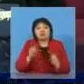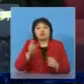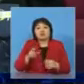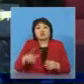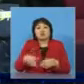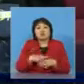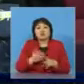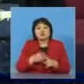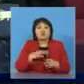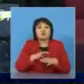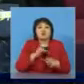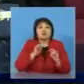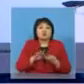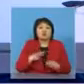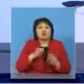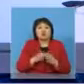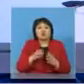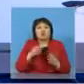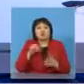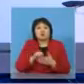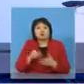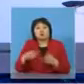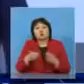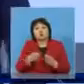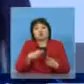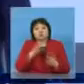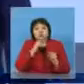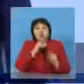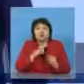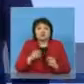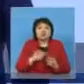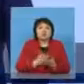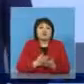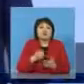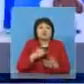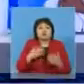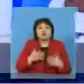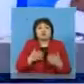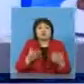гражданского общества». В ходе мероприятия группа представителей отрасли была награждена за вклад в